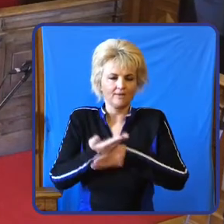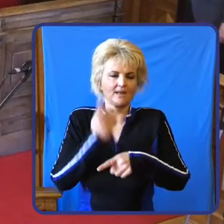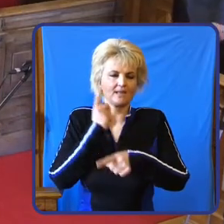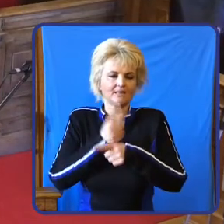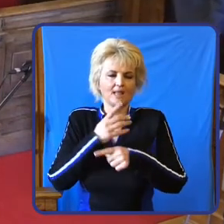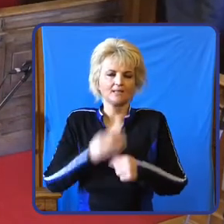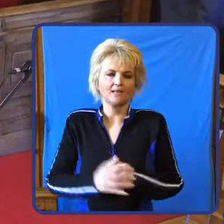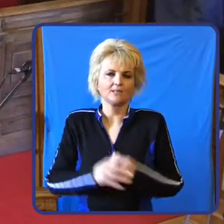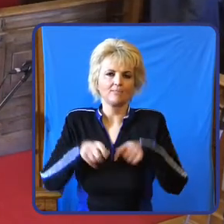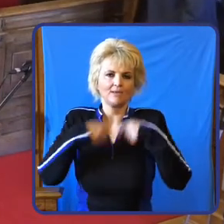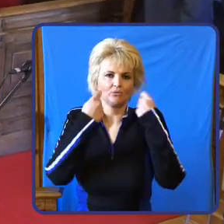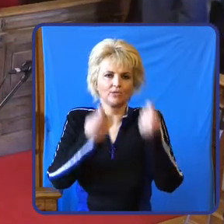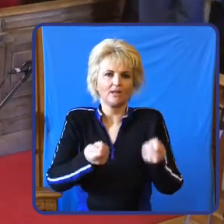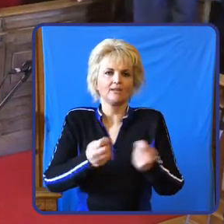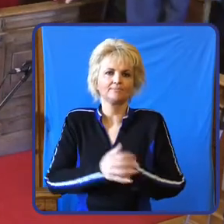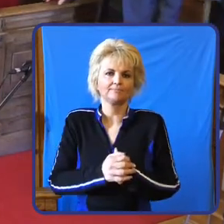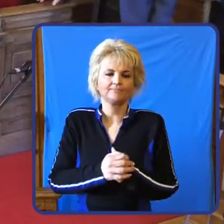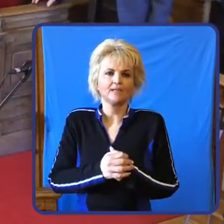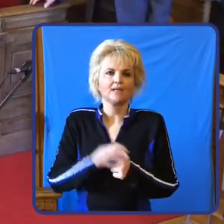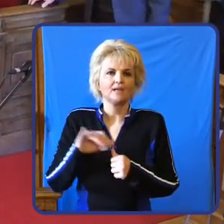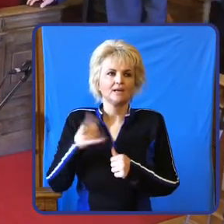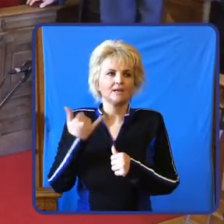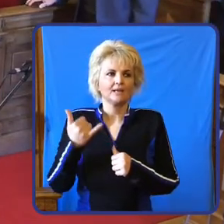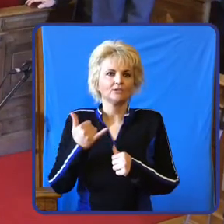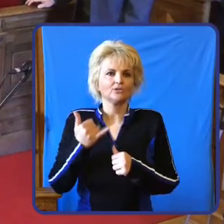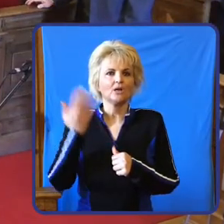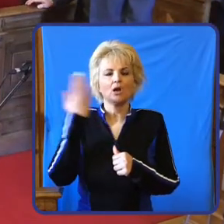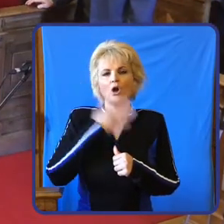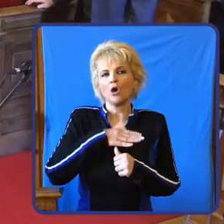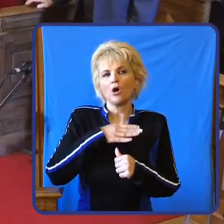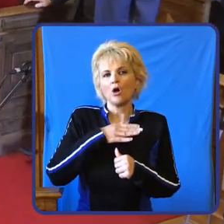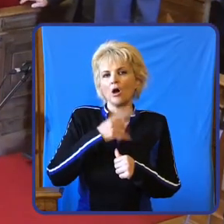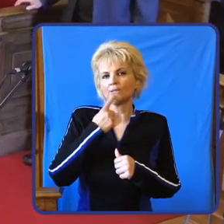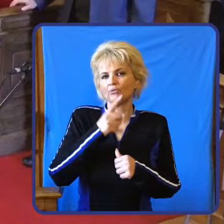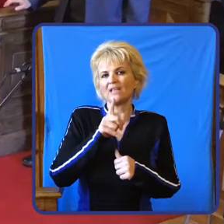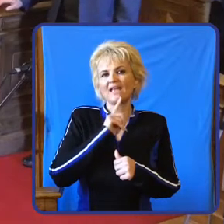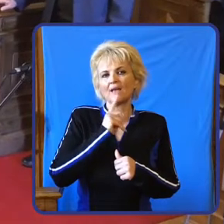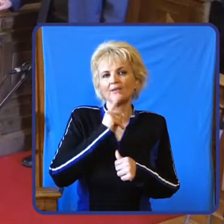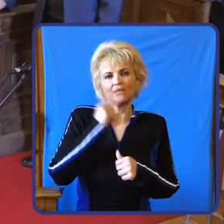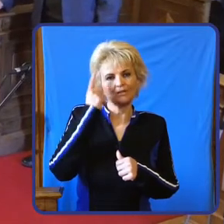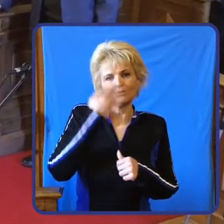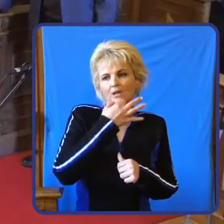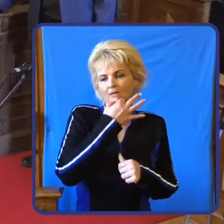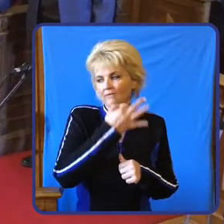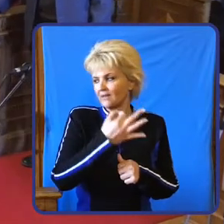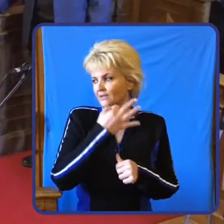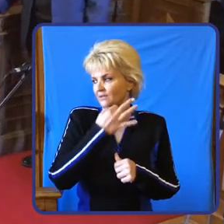rendelethez benyújtani, és ha keveselik a szólás jogát, akkor